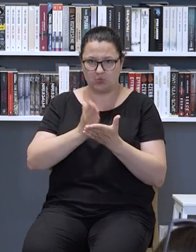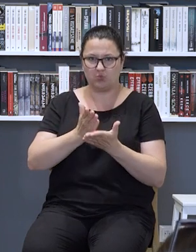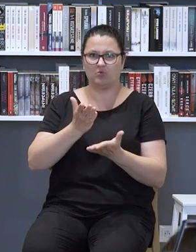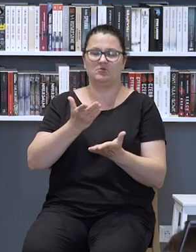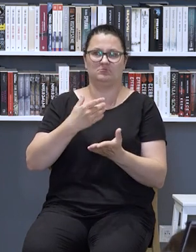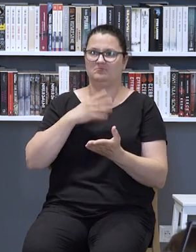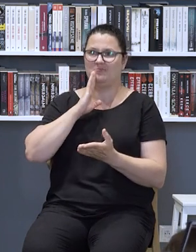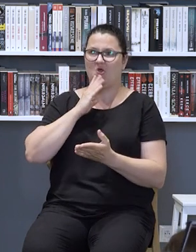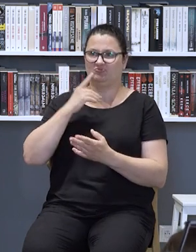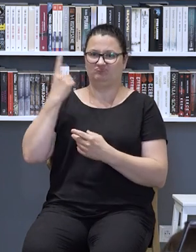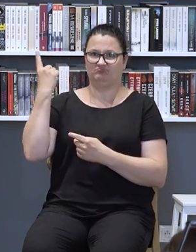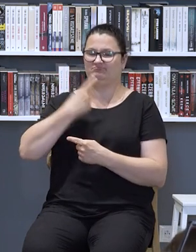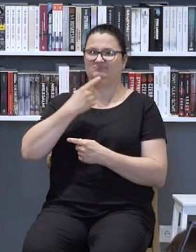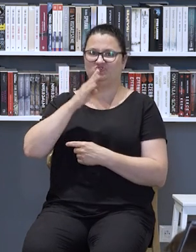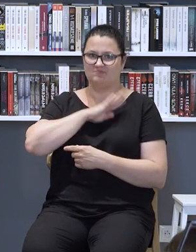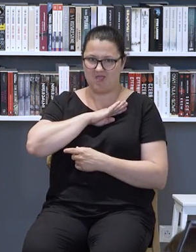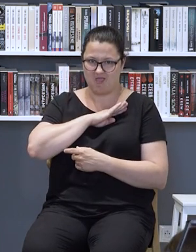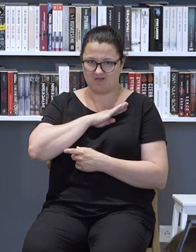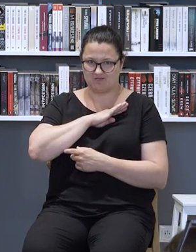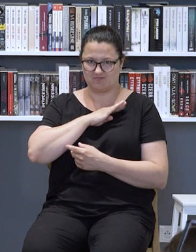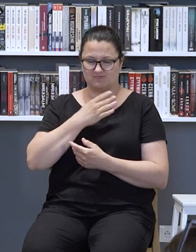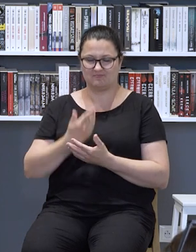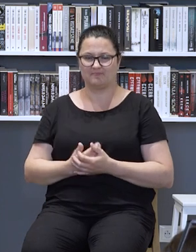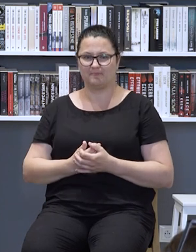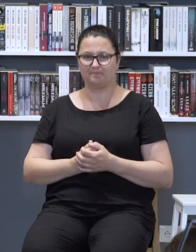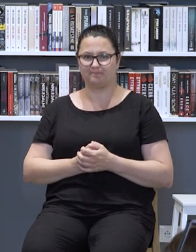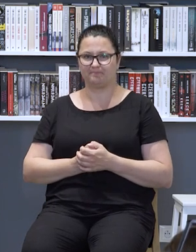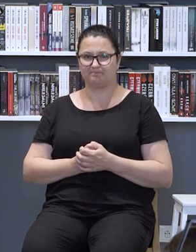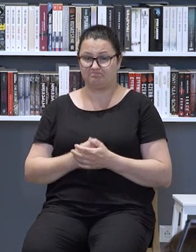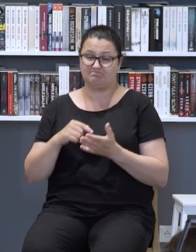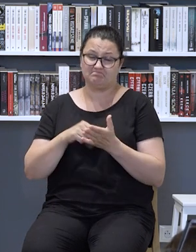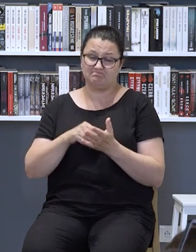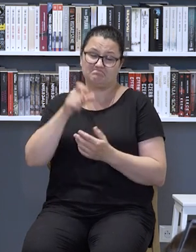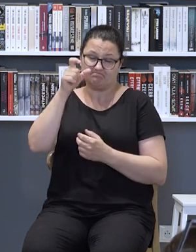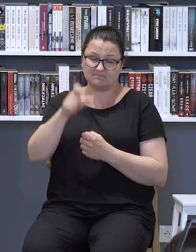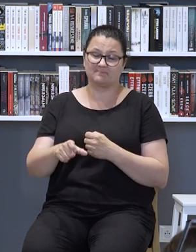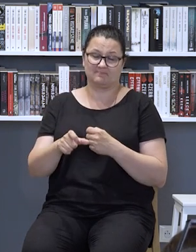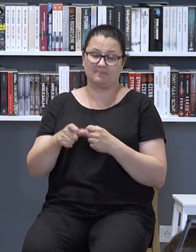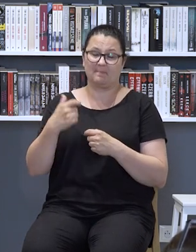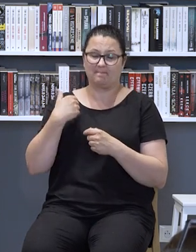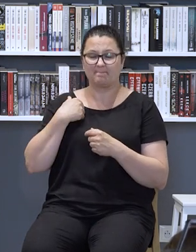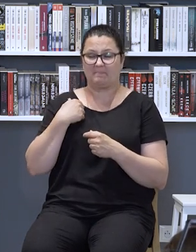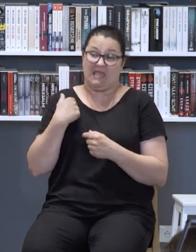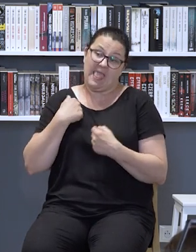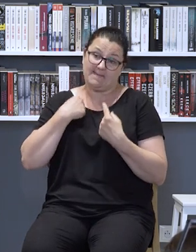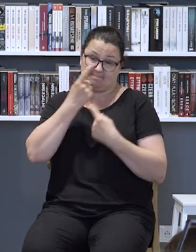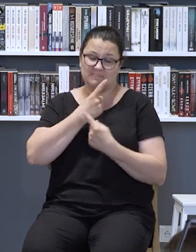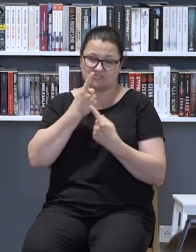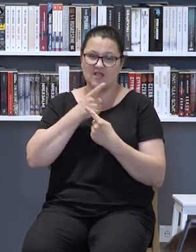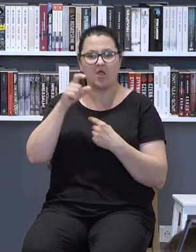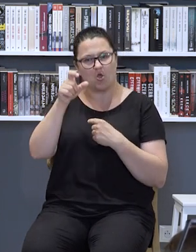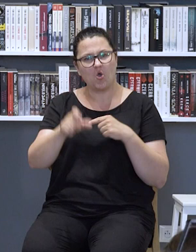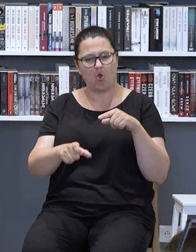jak wyrok śmierci. I on sobie tak sobie myślę, nie?